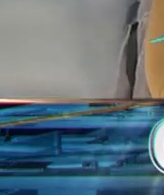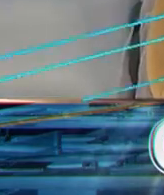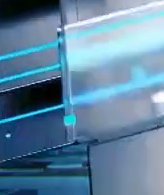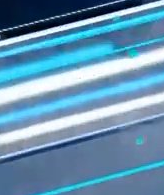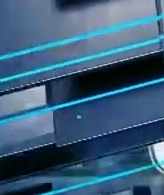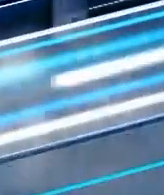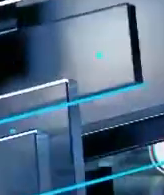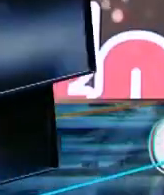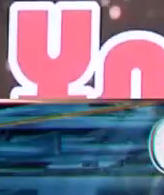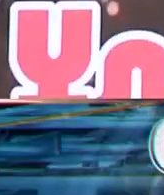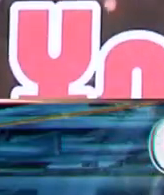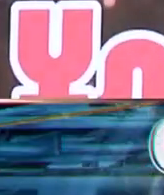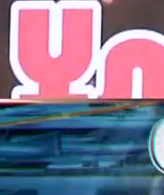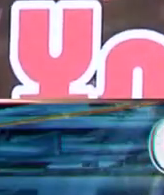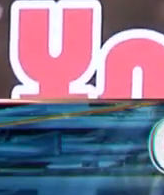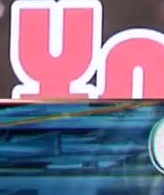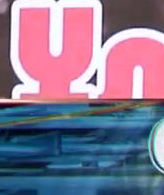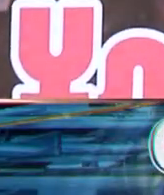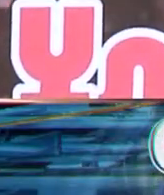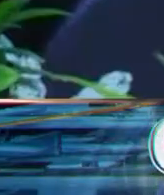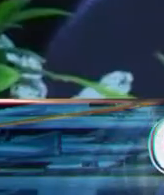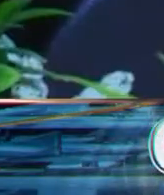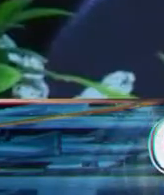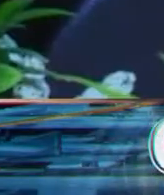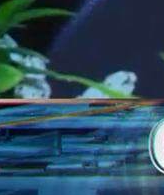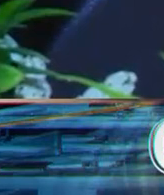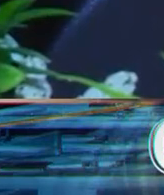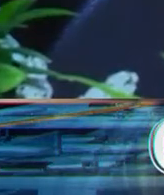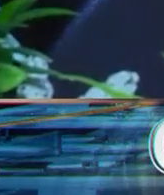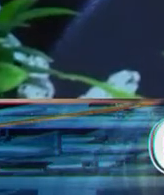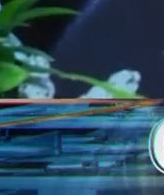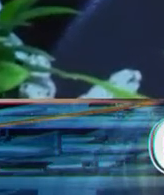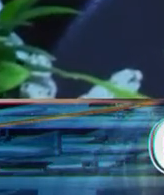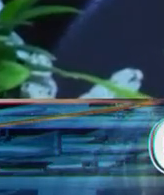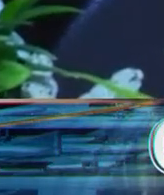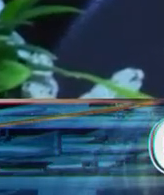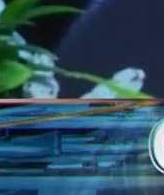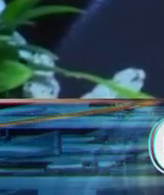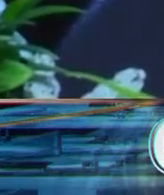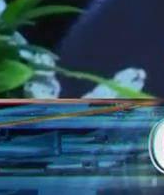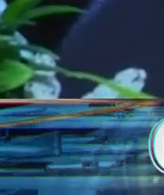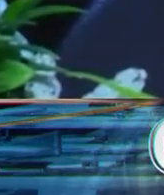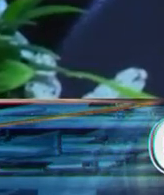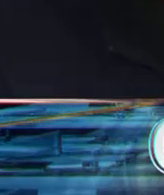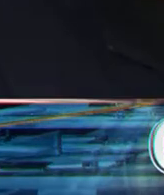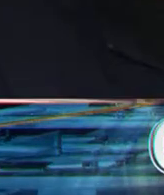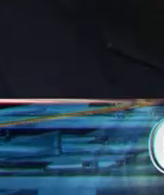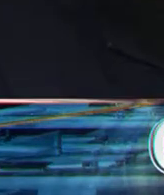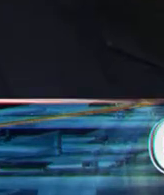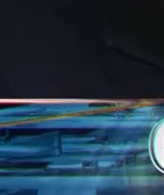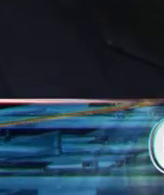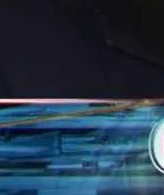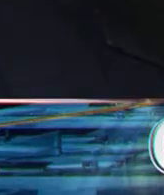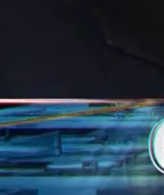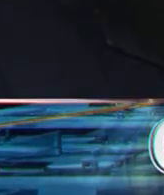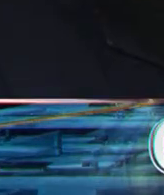жизни. Посвящается году Абая. Коллектив областной филармонии имени Суюмбая провел музыкальный вечер в честь юбилея